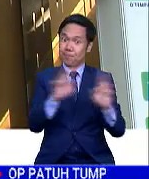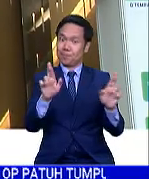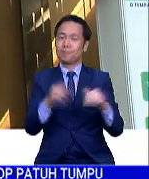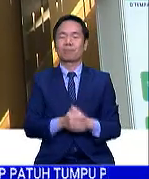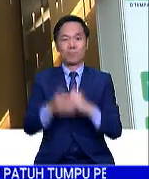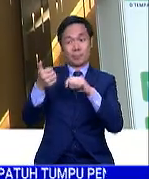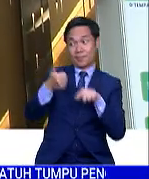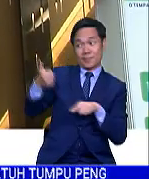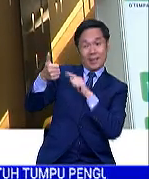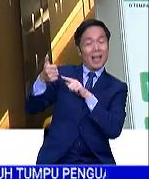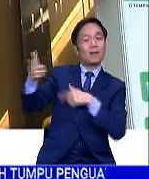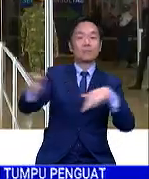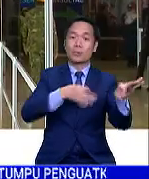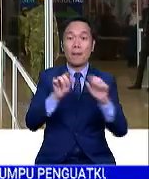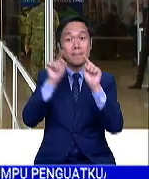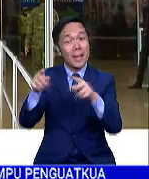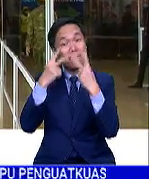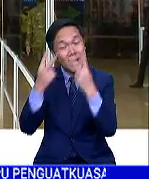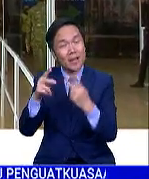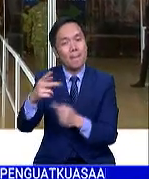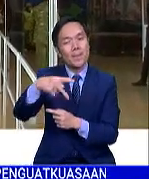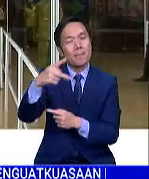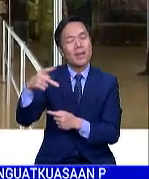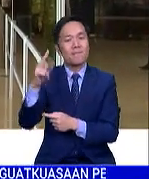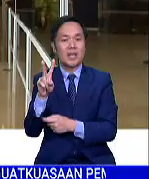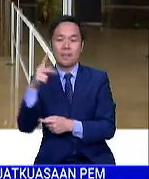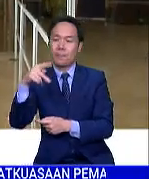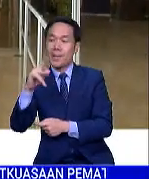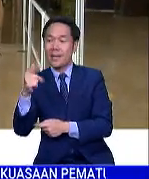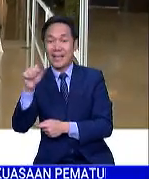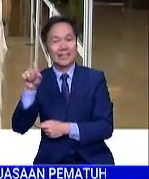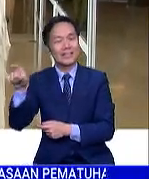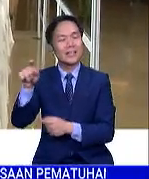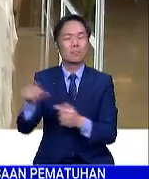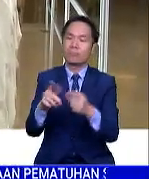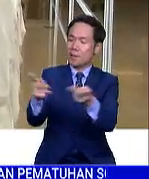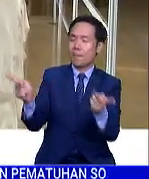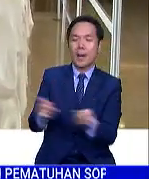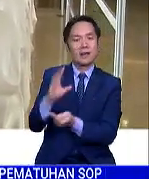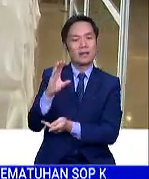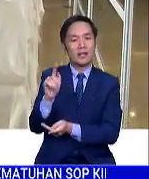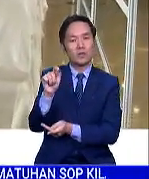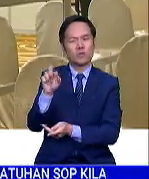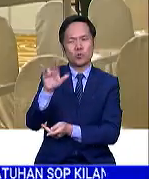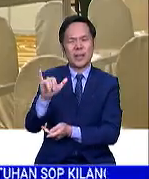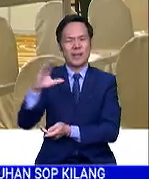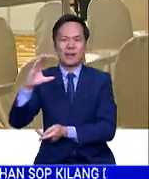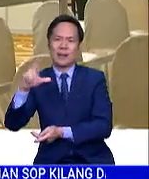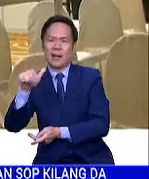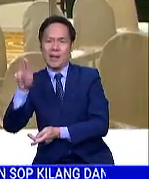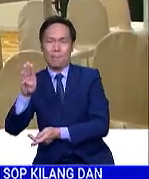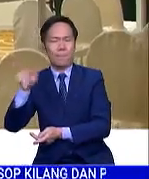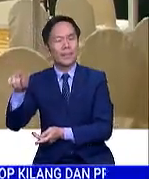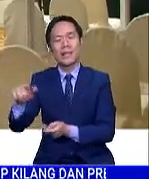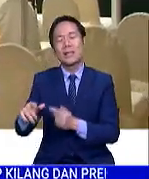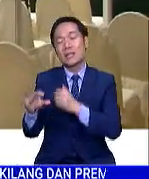semasa lawatan ke PPV Pikas di tempat Country Club Sendayan. PPV Pikas pertama di Negeri Sembilan ini